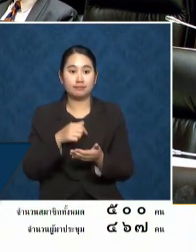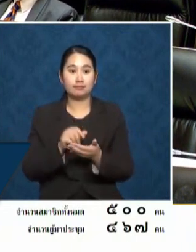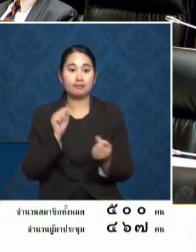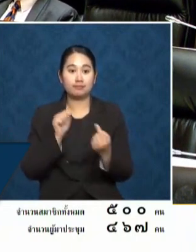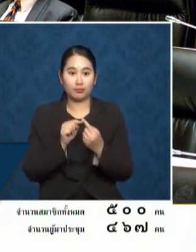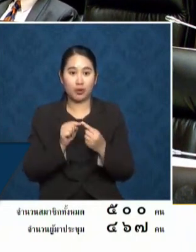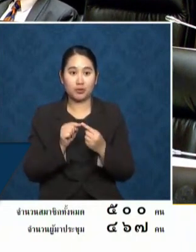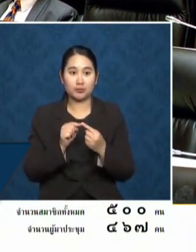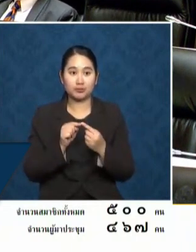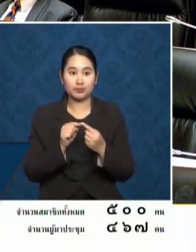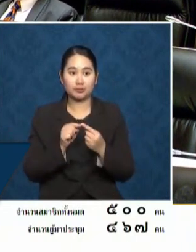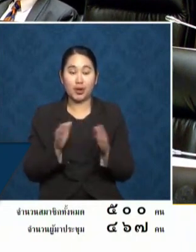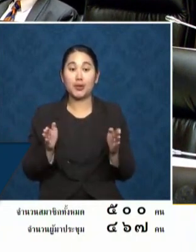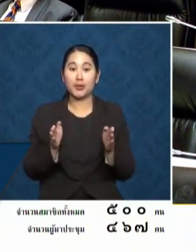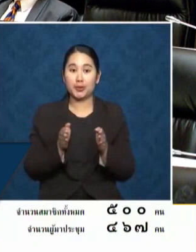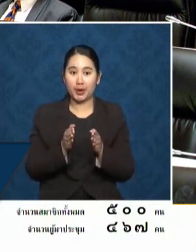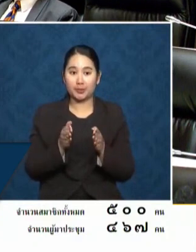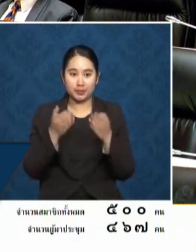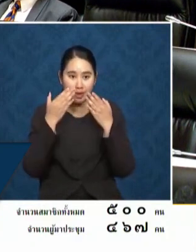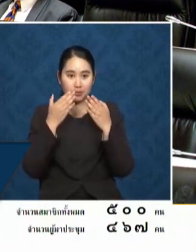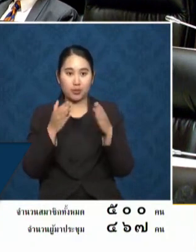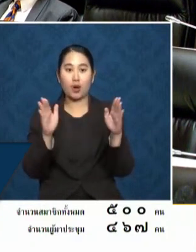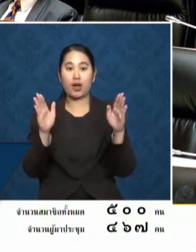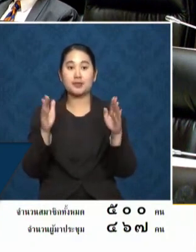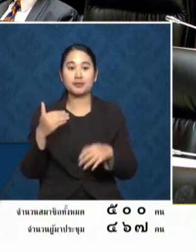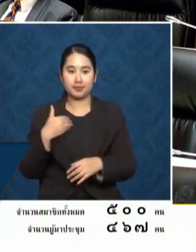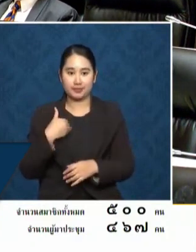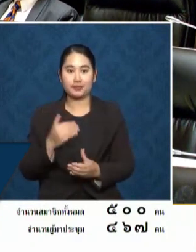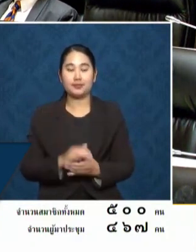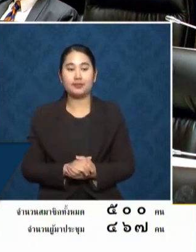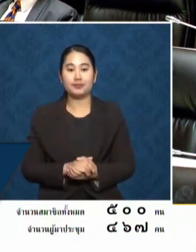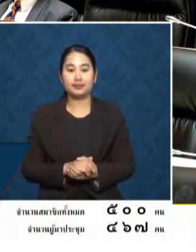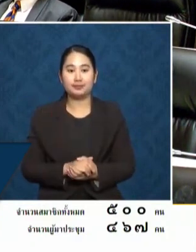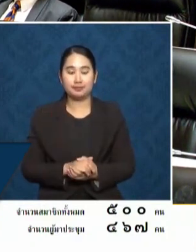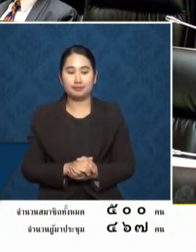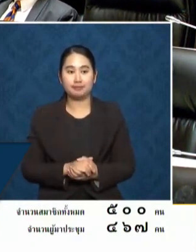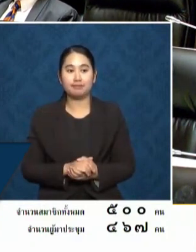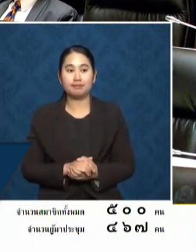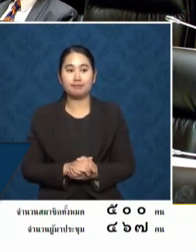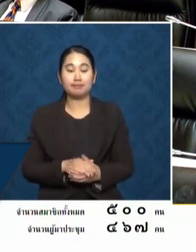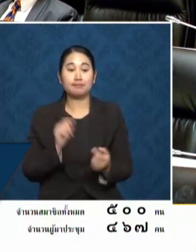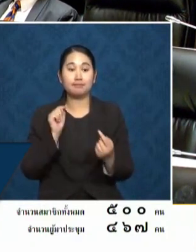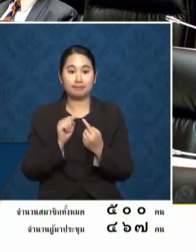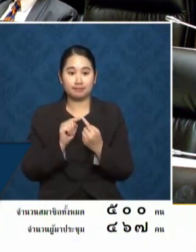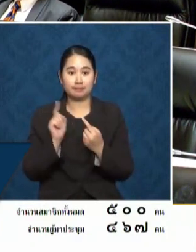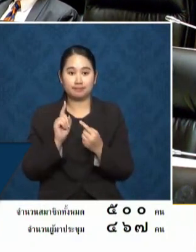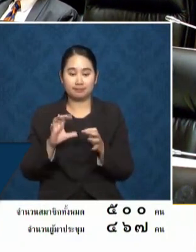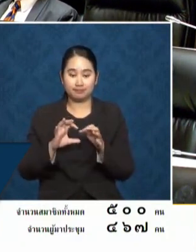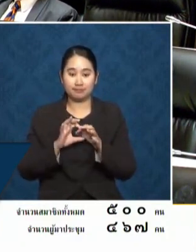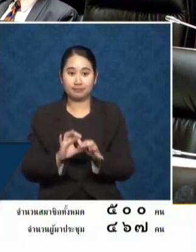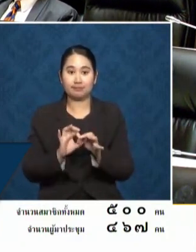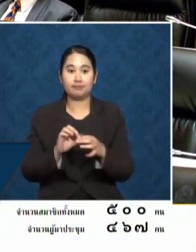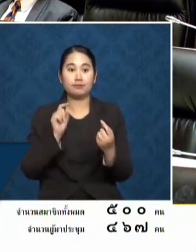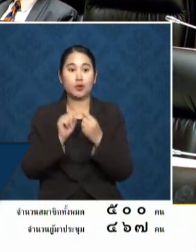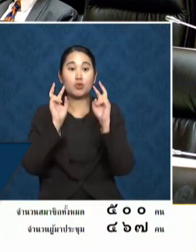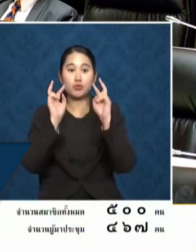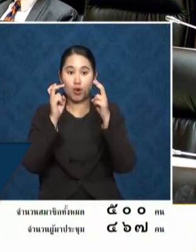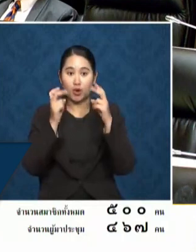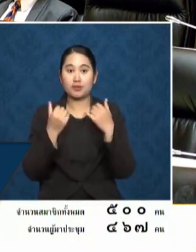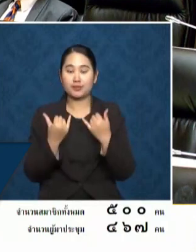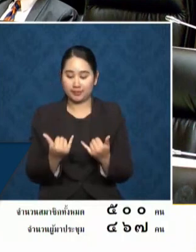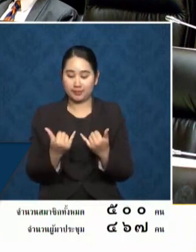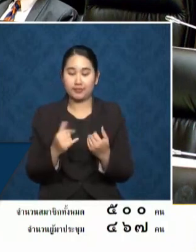แคบและโจทย์ที่กว้างในส่วนของโจทย์ที่แคบครับซึ่งสอดคล้องโดยตรงกับหัวข้อยัติในวัน